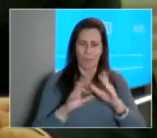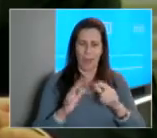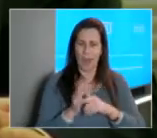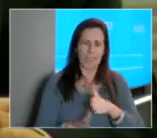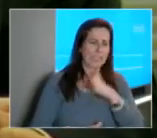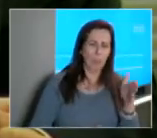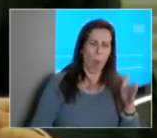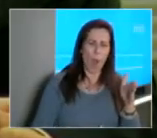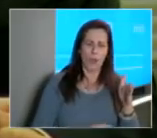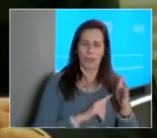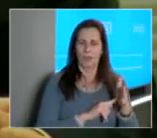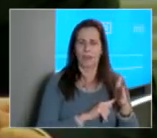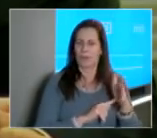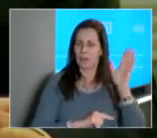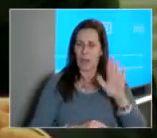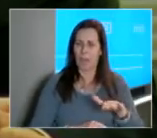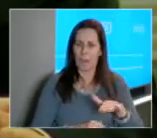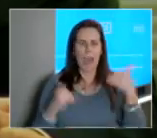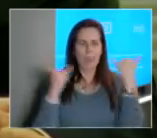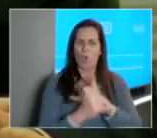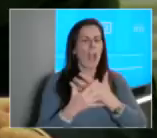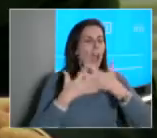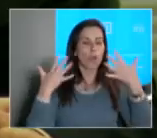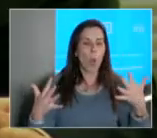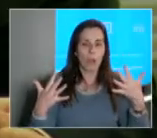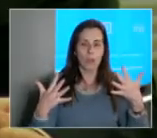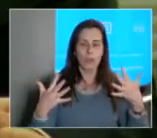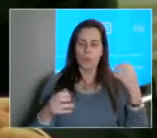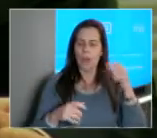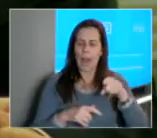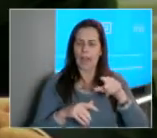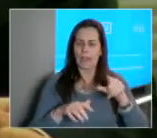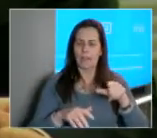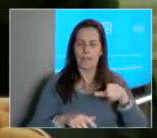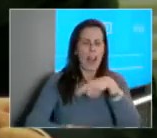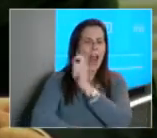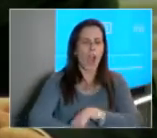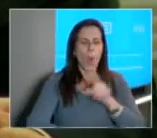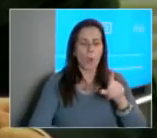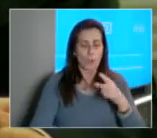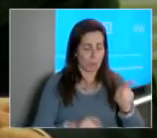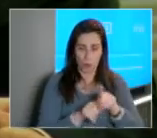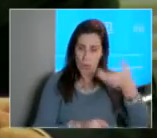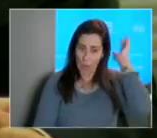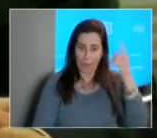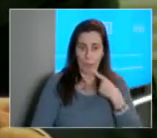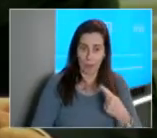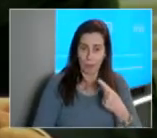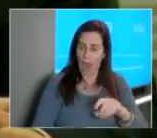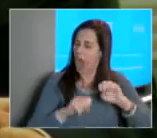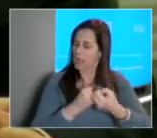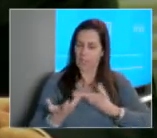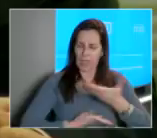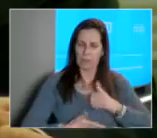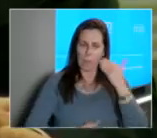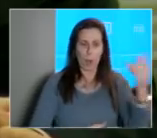של השמאל, אם זה בטעות האיומה של ללכת לקונגרס, כפי שאמר לנו יאיר לפיד, כן? הרסתי את